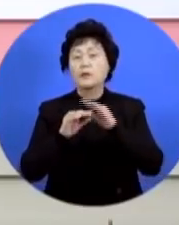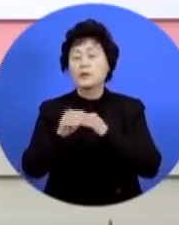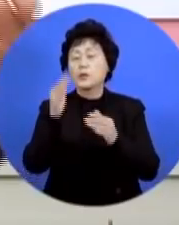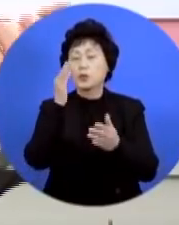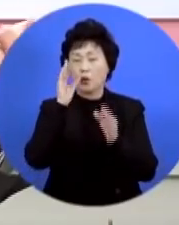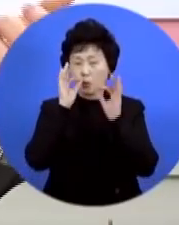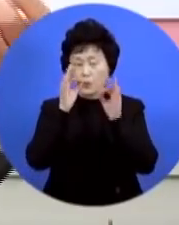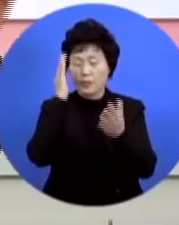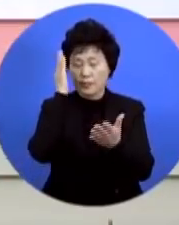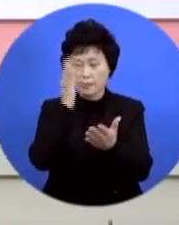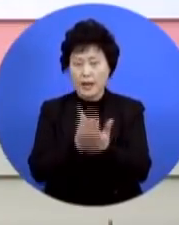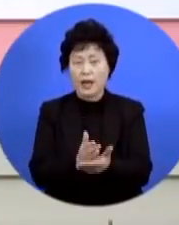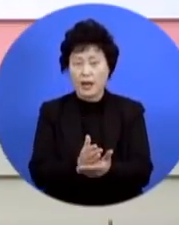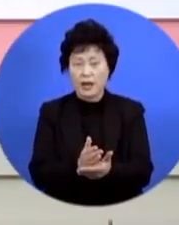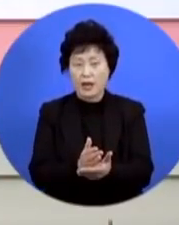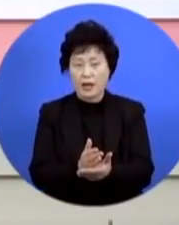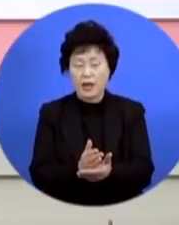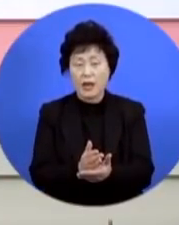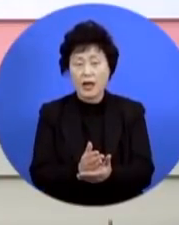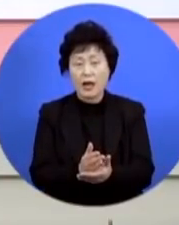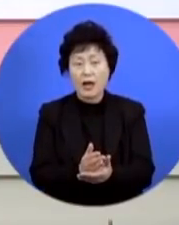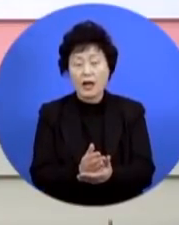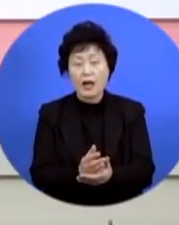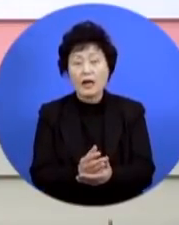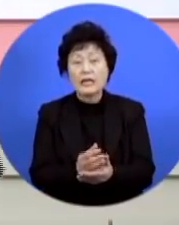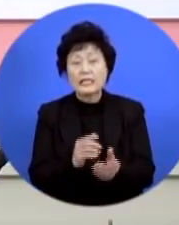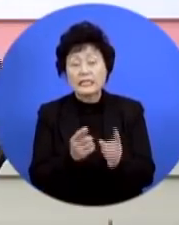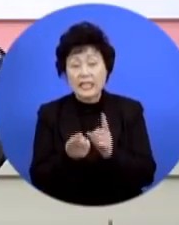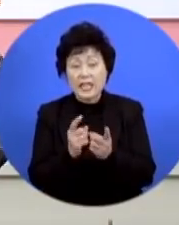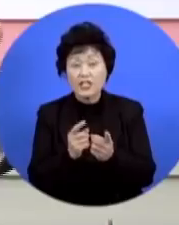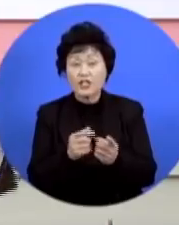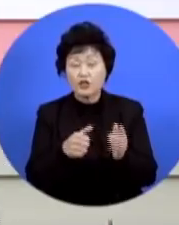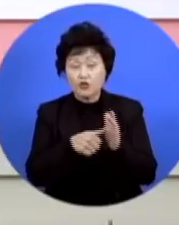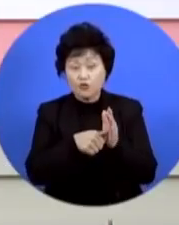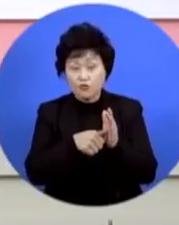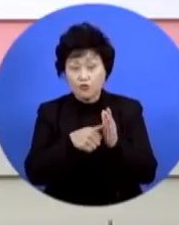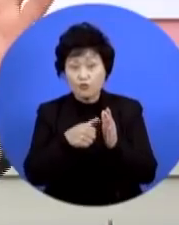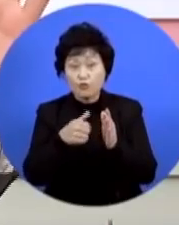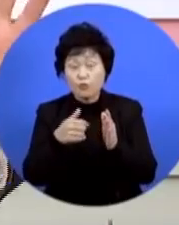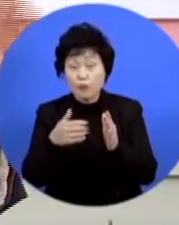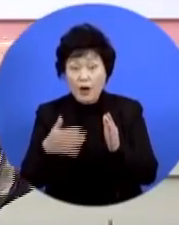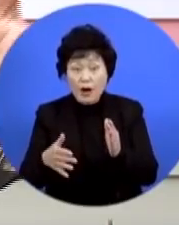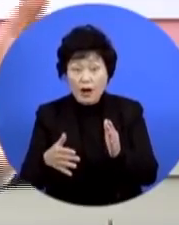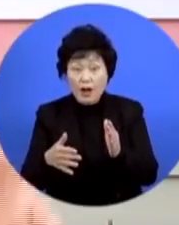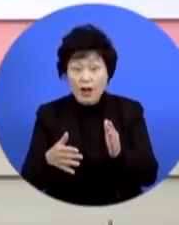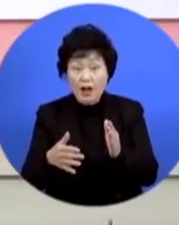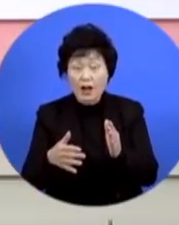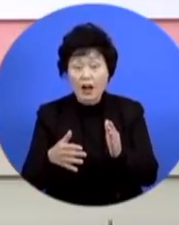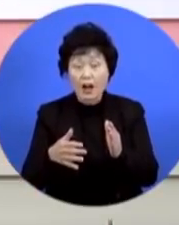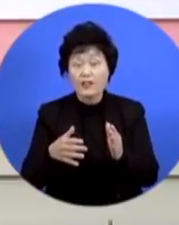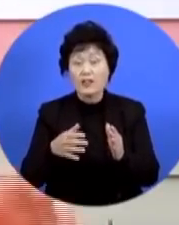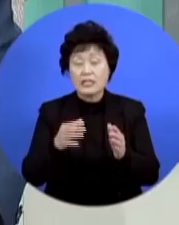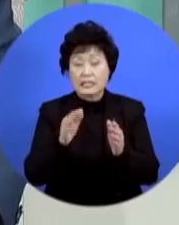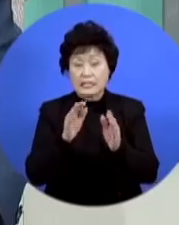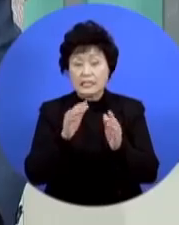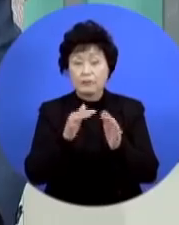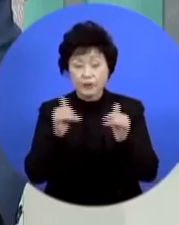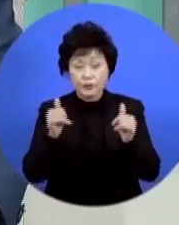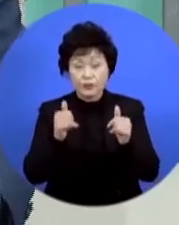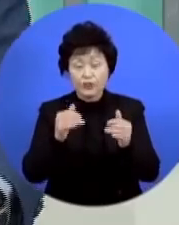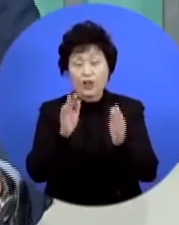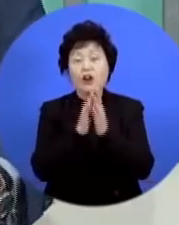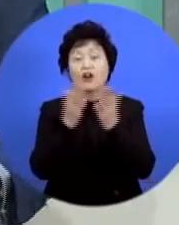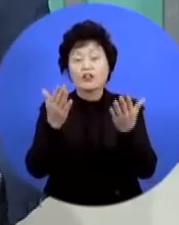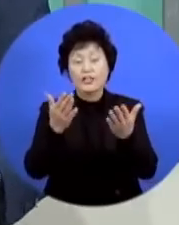저한테 이어령 씨, 김형석, 안병욱 이런 너무 어려운데 뜻도 모르는 한국 에세이집을 그리고